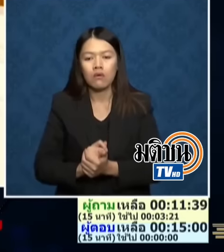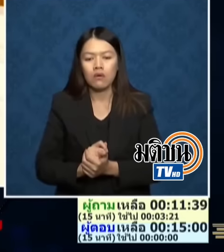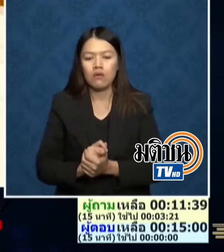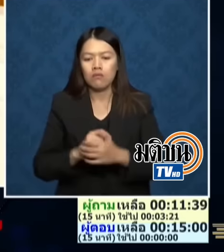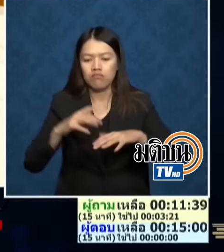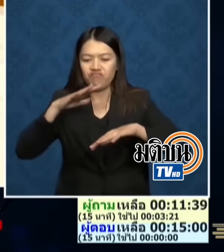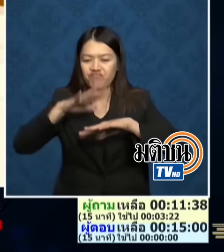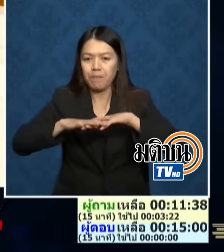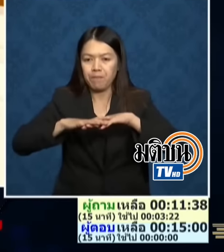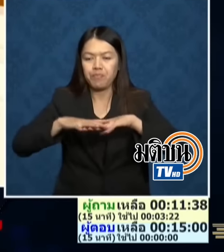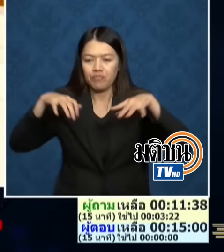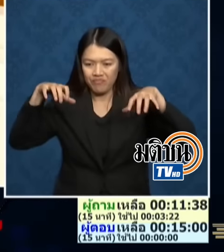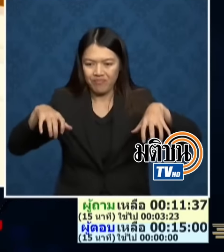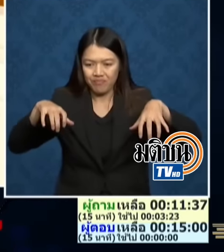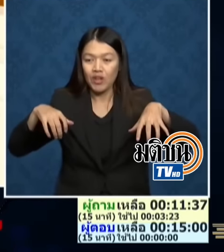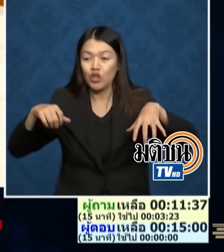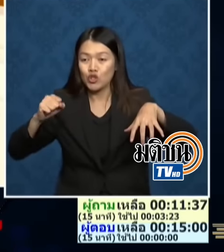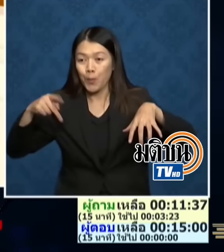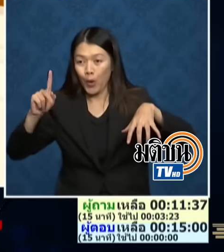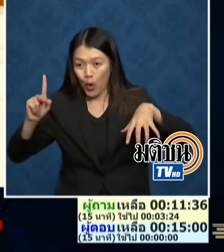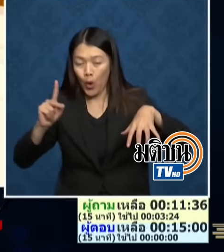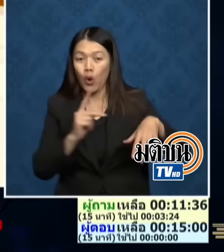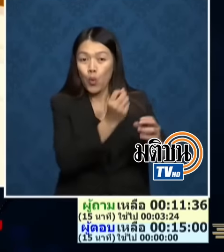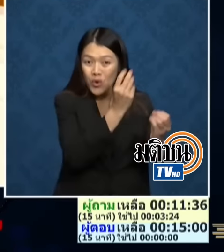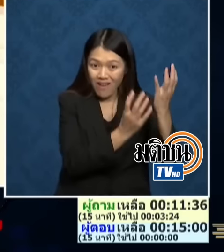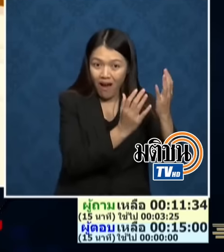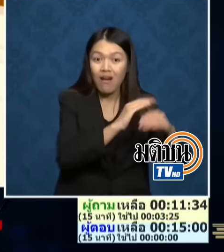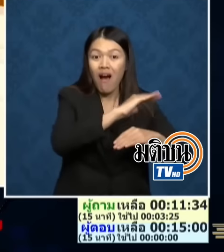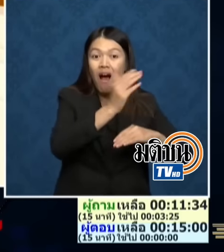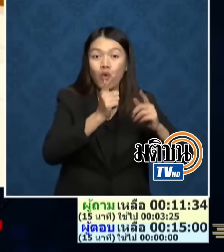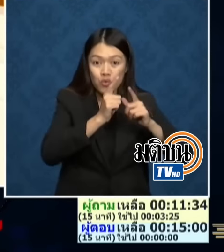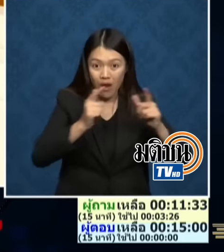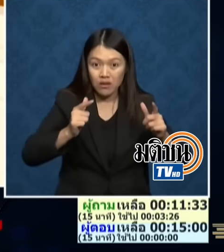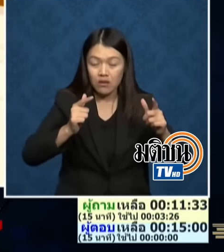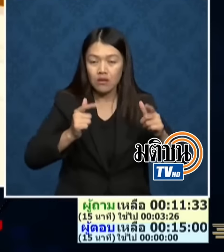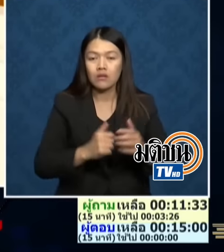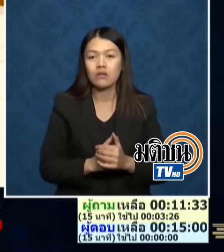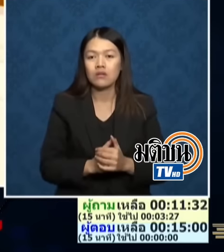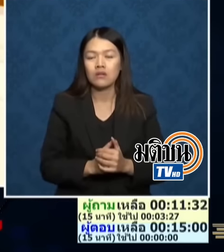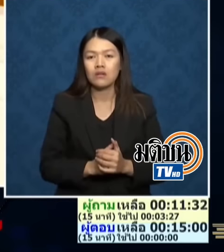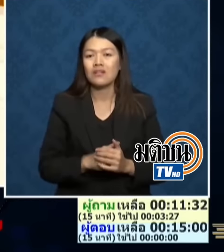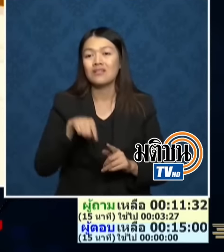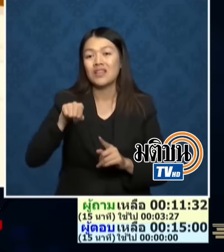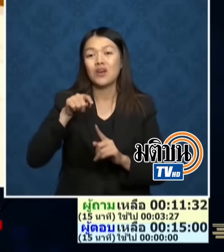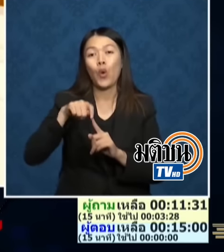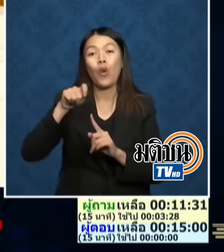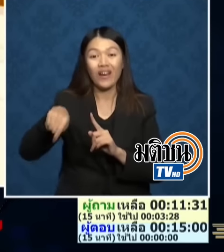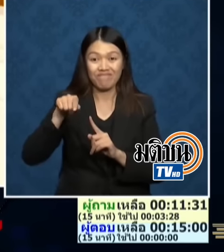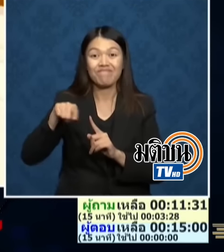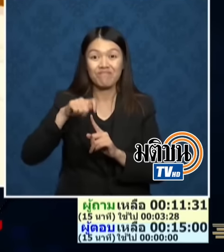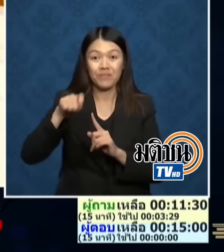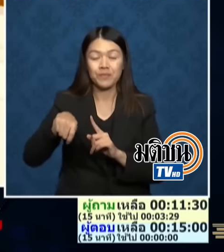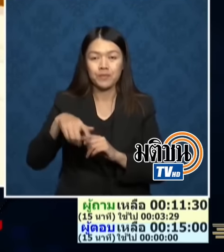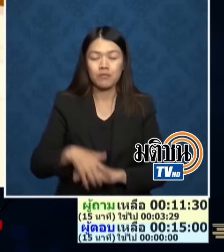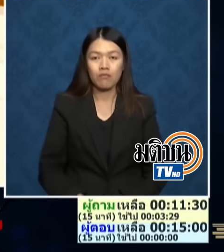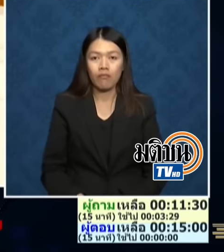ทับซ้อนในทดินสอบกออุทยาแหชาติเขาใหญ่ตำบนหมูสีอำเภอปากช่องจังหวดนครราศีมา